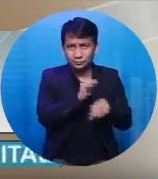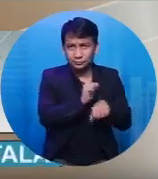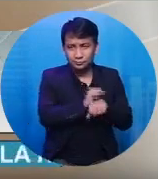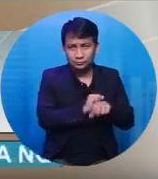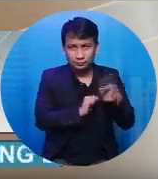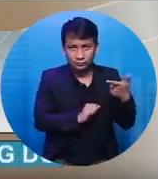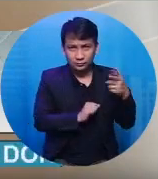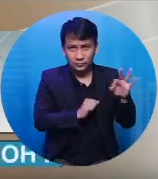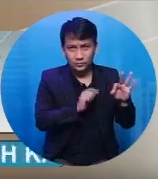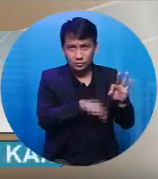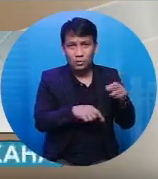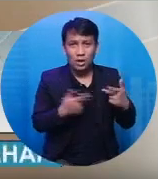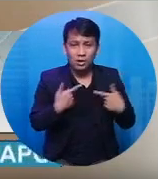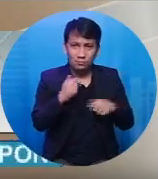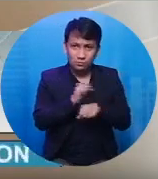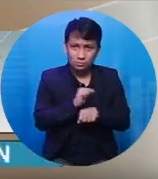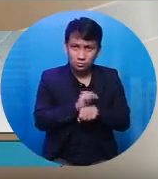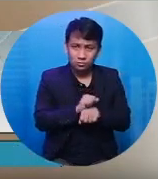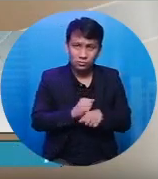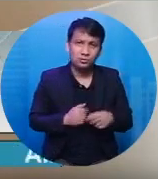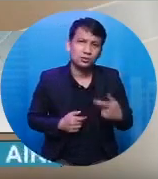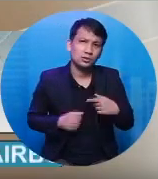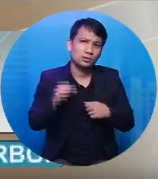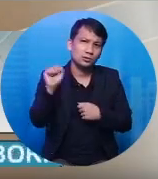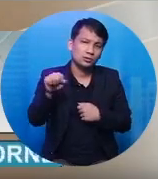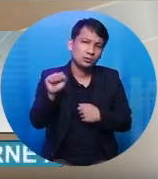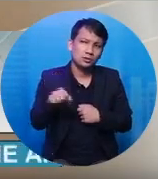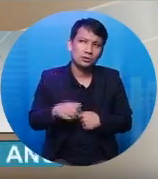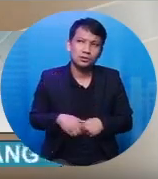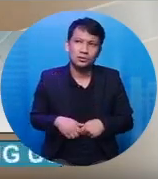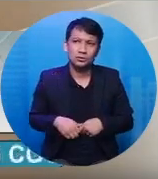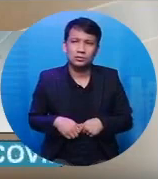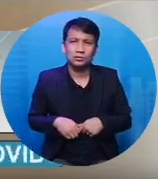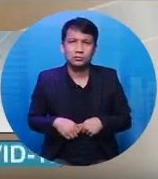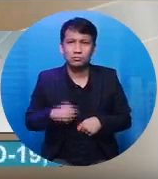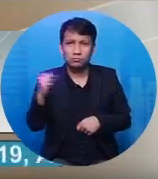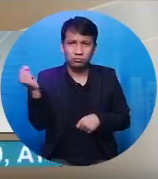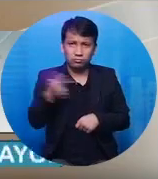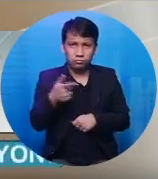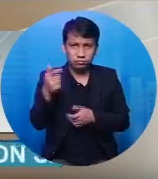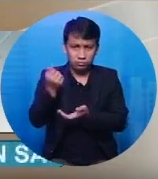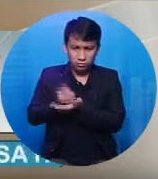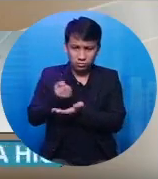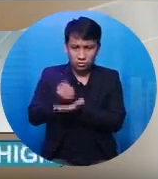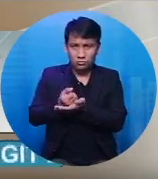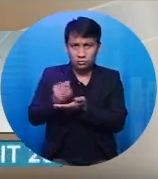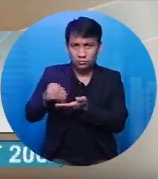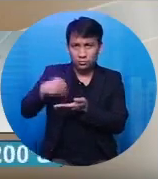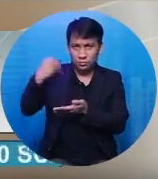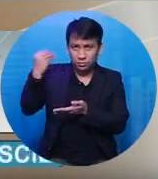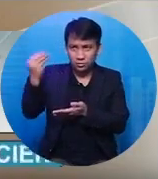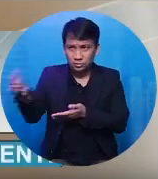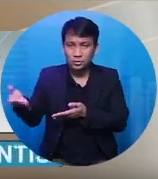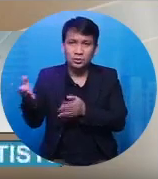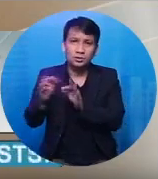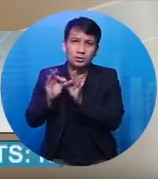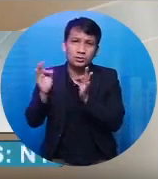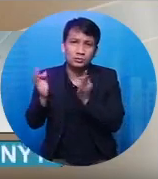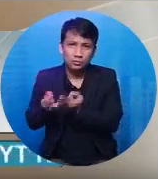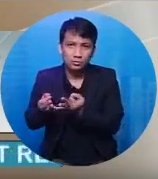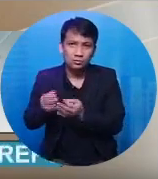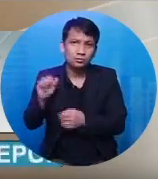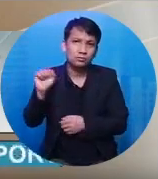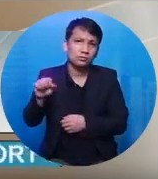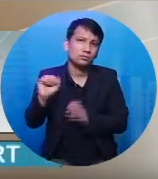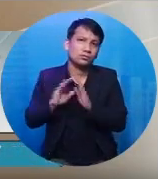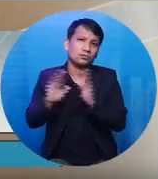mo, si Maribik? Oh, mayroon din, sir. Mayroon po. So, lahat ng sweldo mo, ibinibigay mo sa pamilya mo kay Ma'am Grace? Oo,